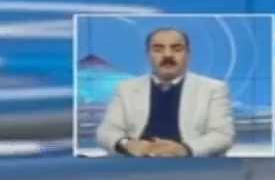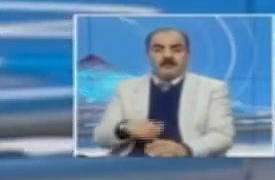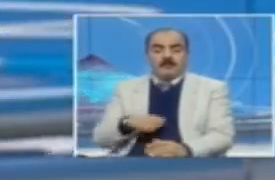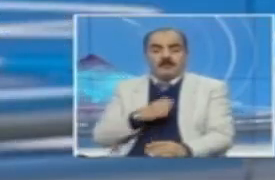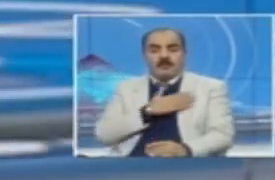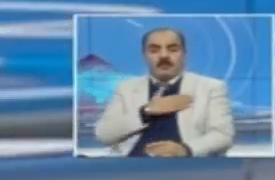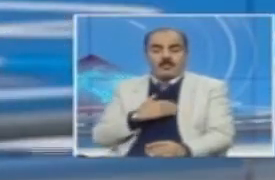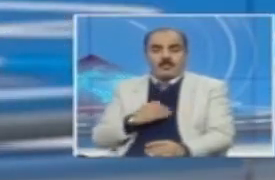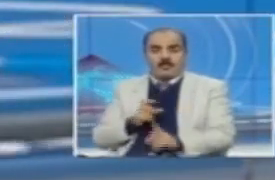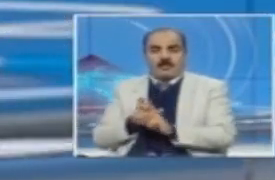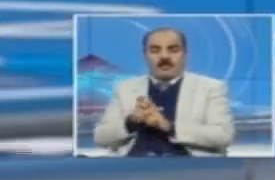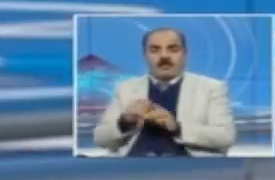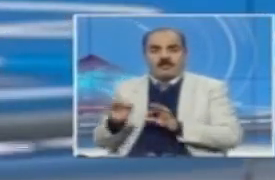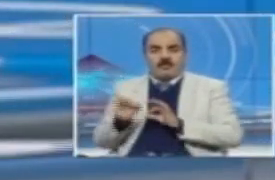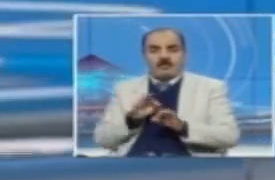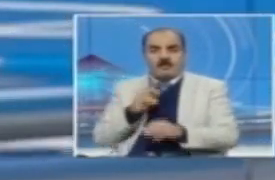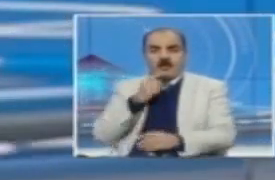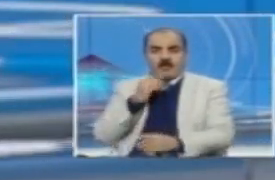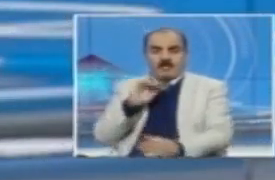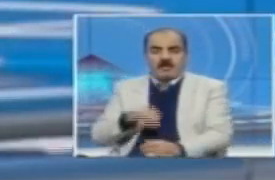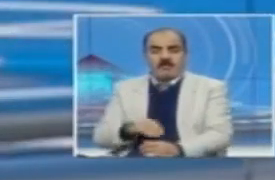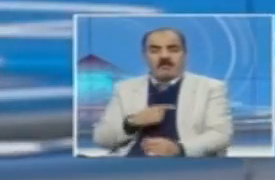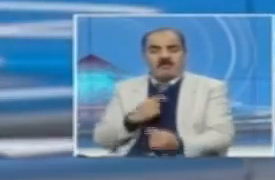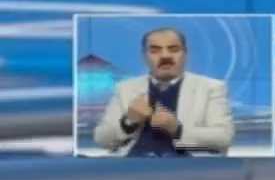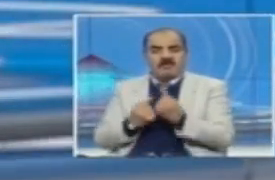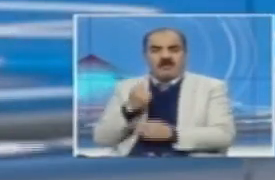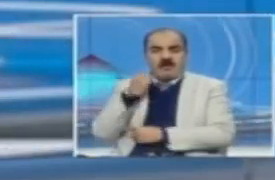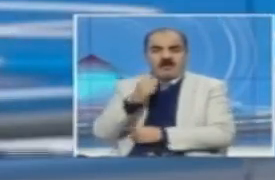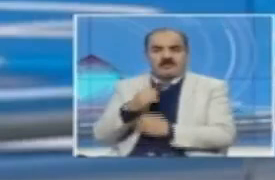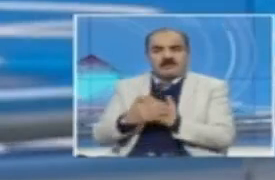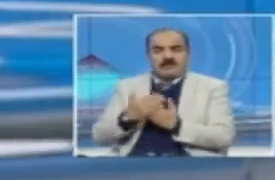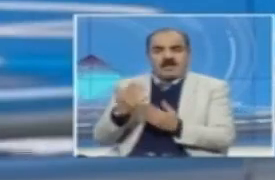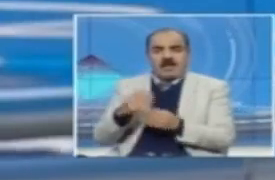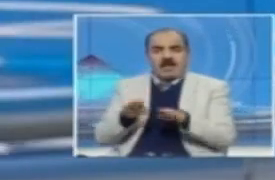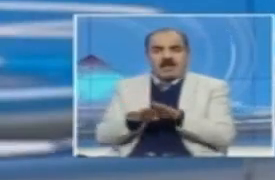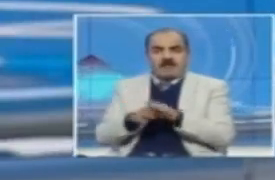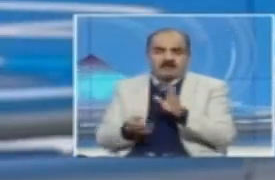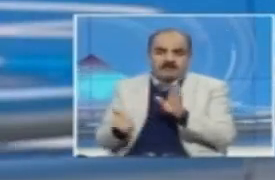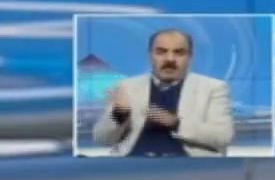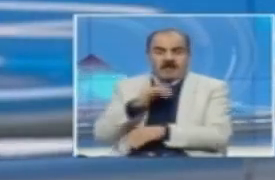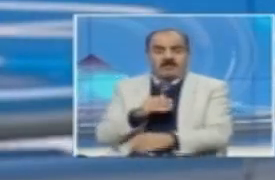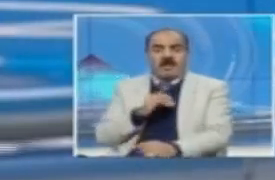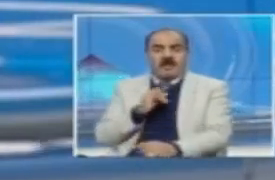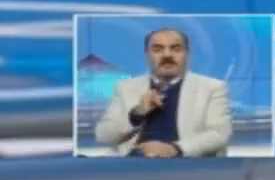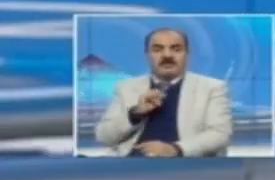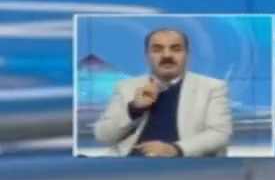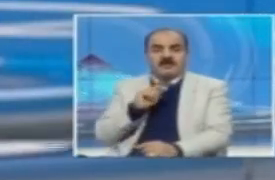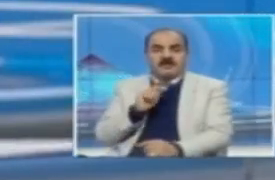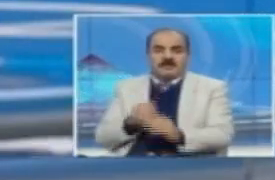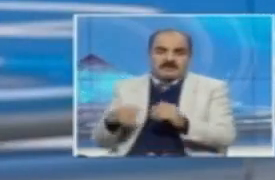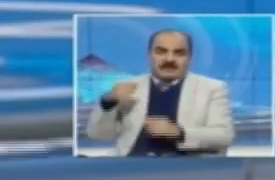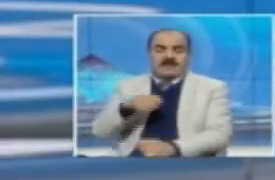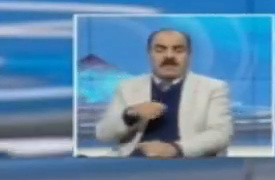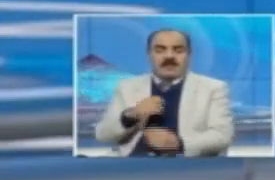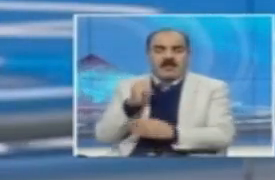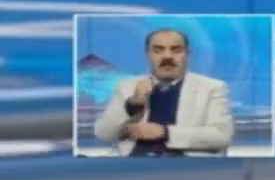وضع وزير قطاع الأعمال العامة المهندس محمود عصمت بزراعة الأراضي الجديدة بمحصول القمح لتبلغ مساحته 50%